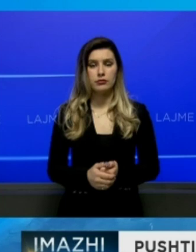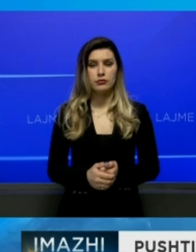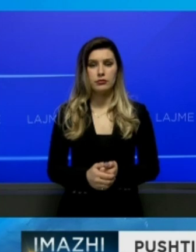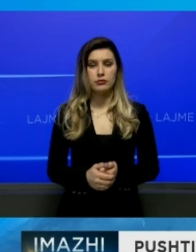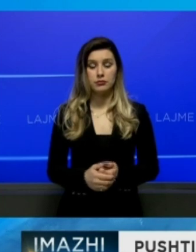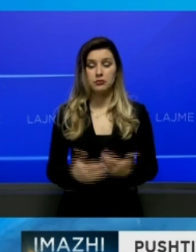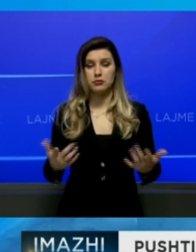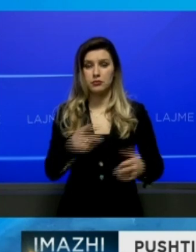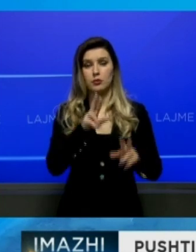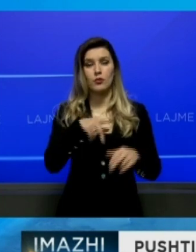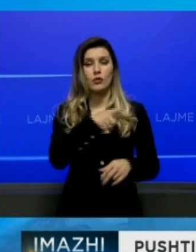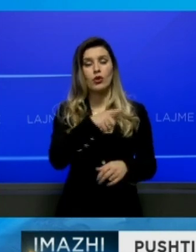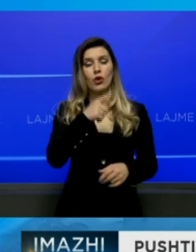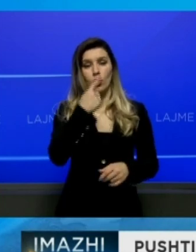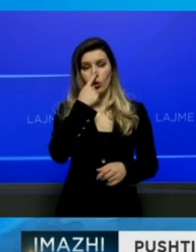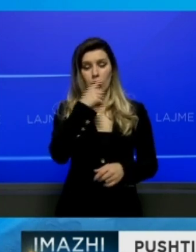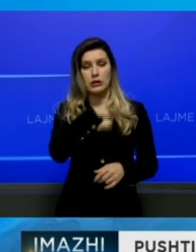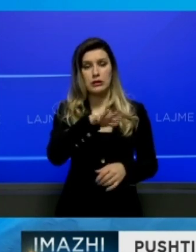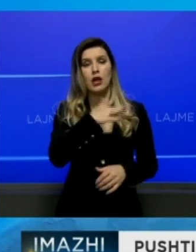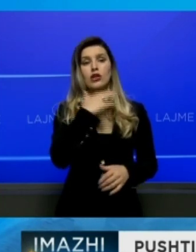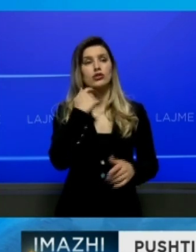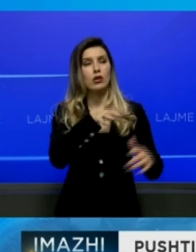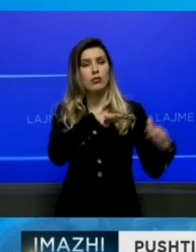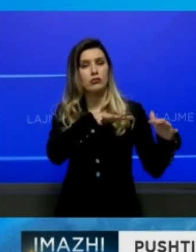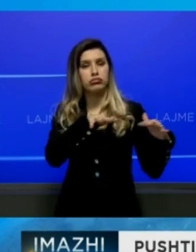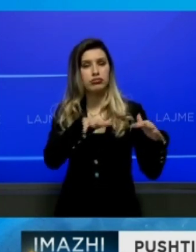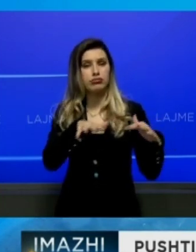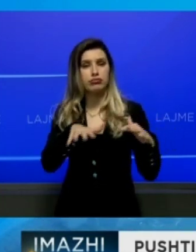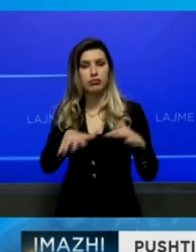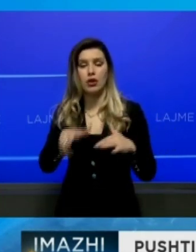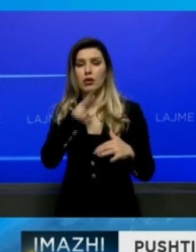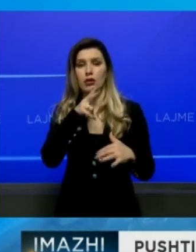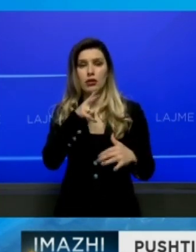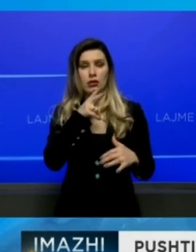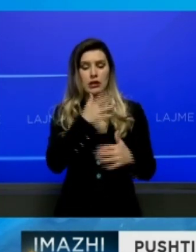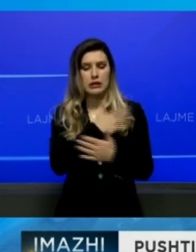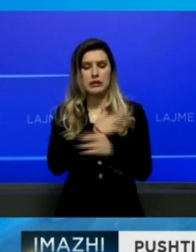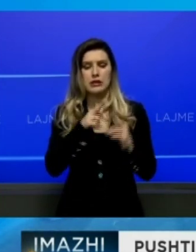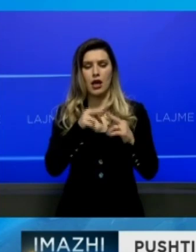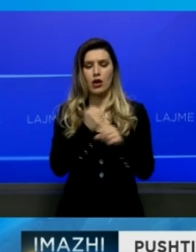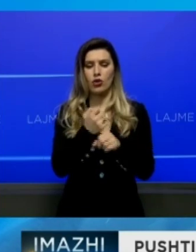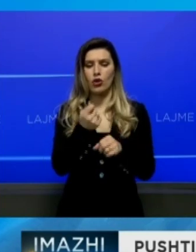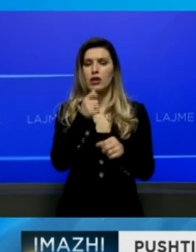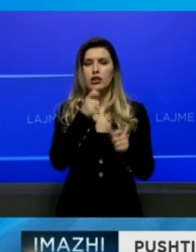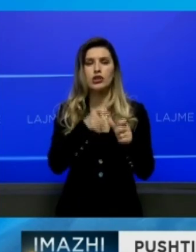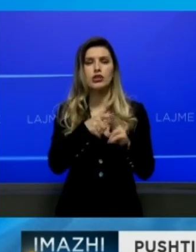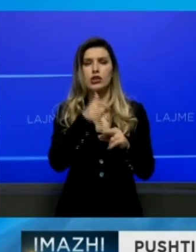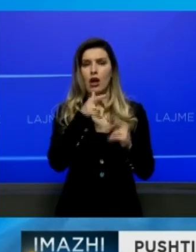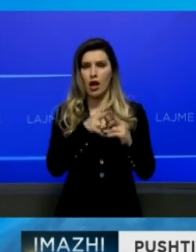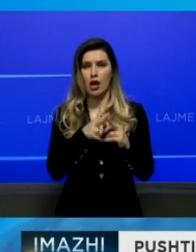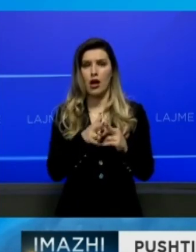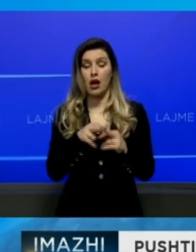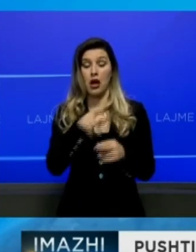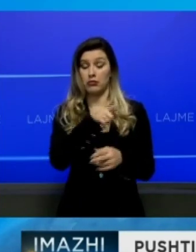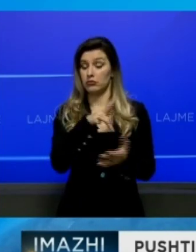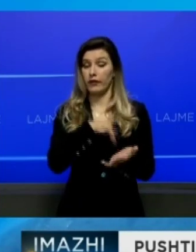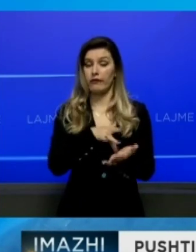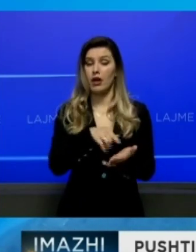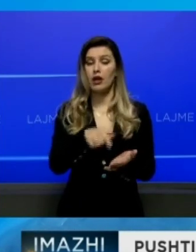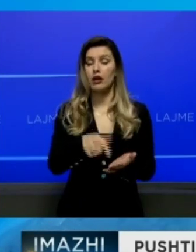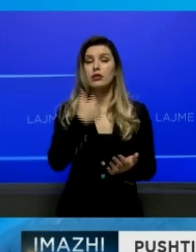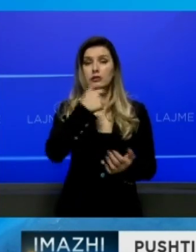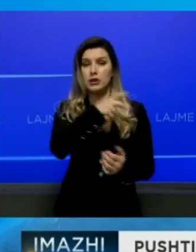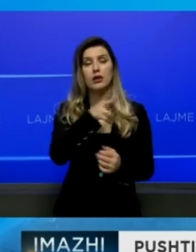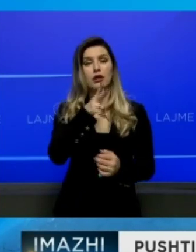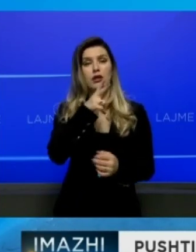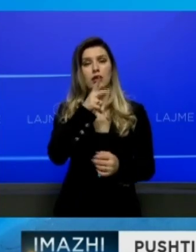Në anën tjetër, forcat ruse po përpiqen të avancojnë drejt qytetit juglindor të Zaporizhia, tha Këshilli Rajonal i qytetit. Ky qytet është vendosur të